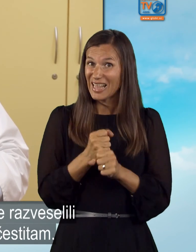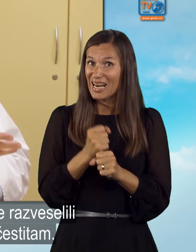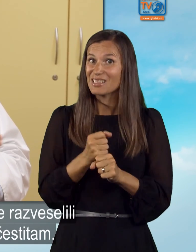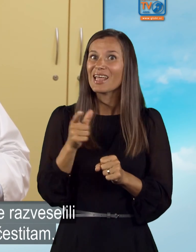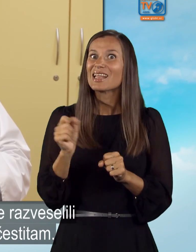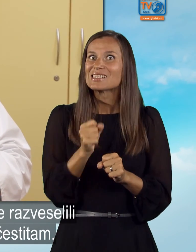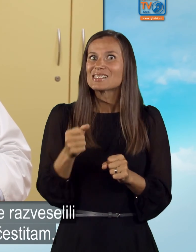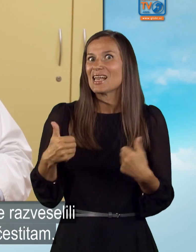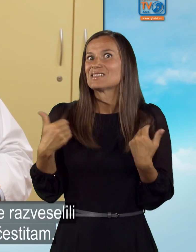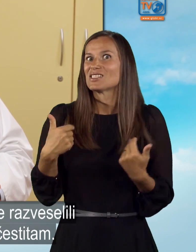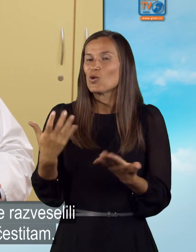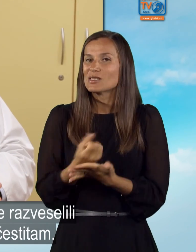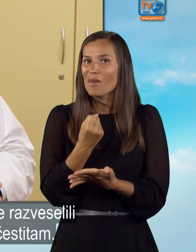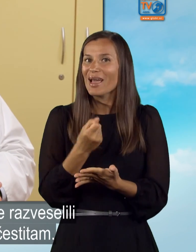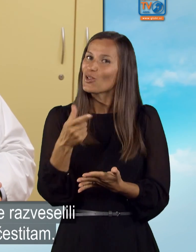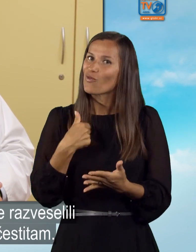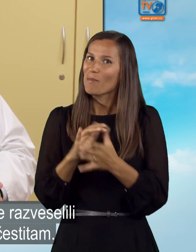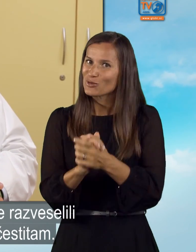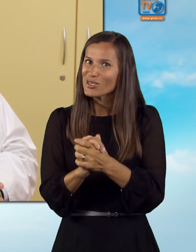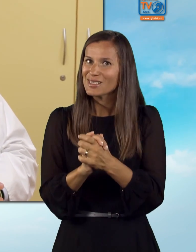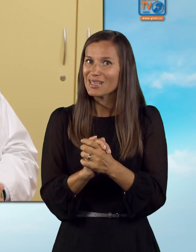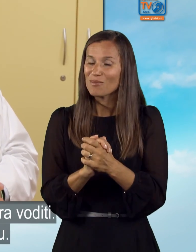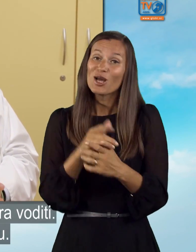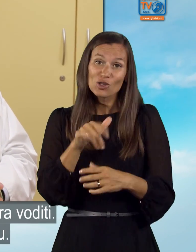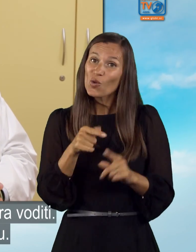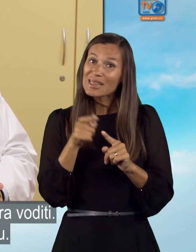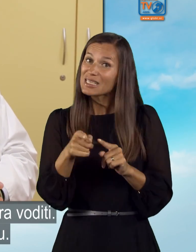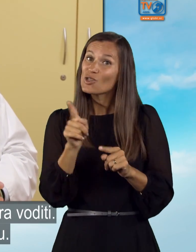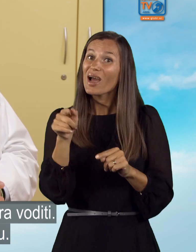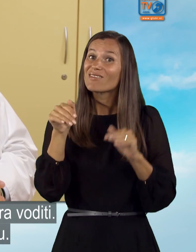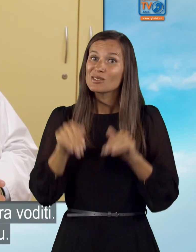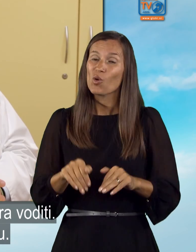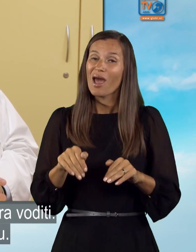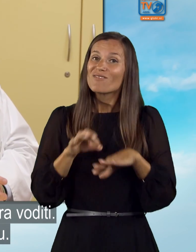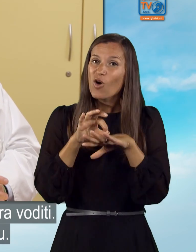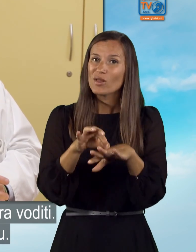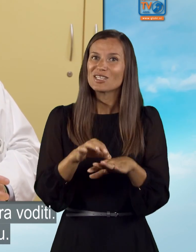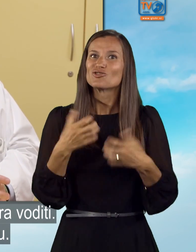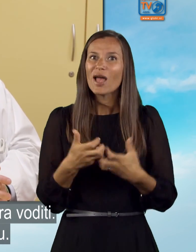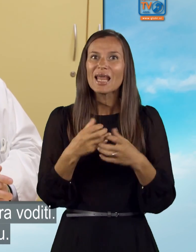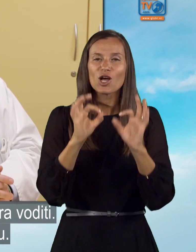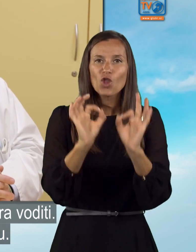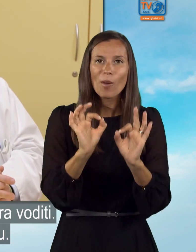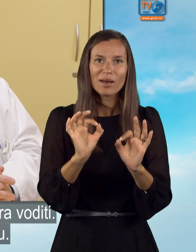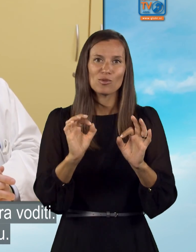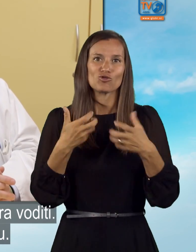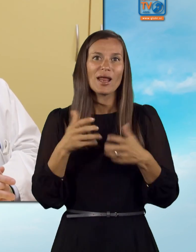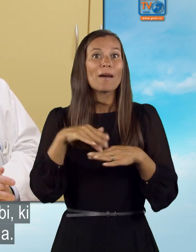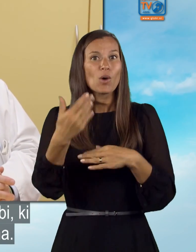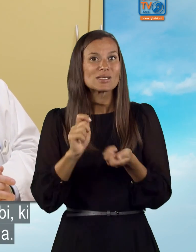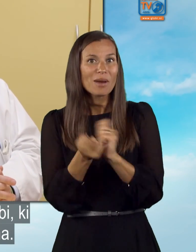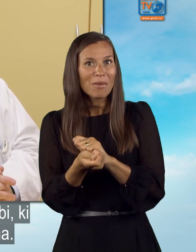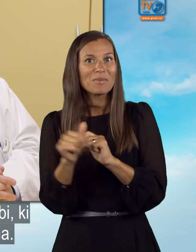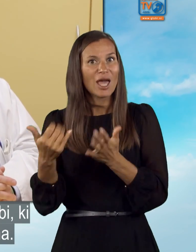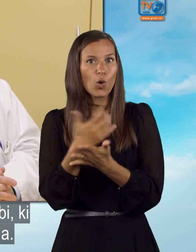da ste se razveselili uspeha, za katerega vam čestitam. To je tisto, pravzaprav, kar vas mora voditi. Torej, želja k dobremu, želja po spremembi, ki je za